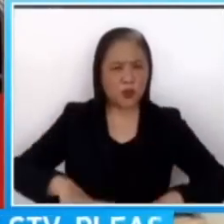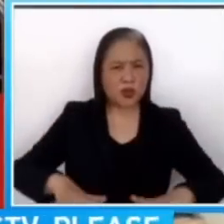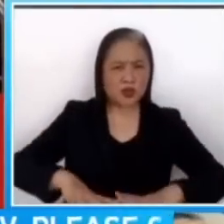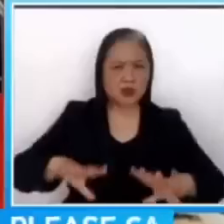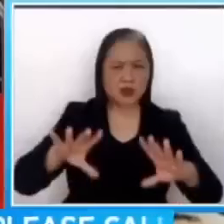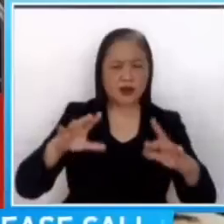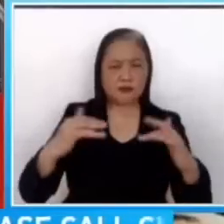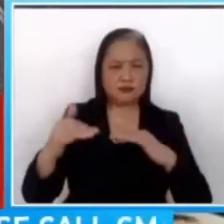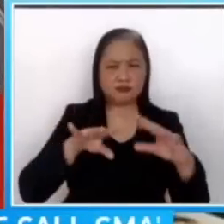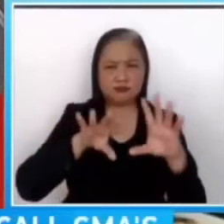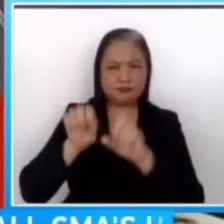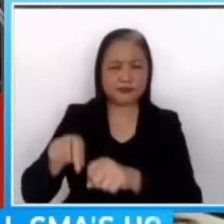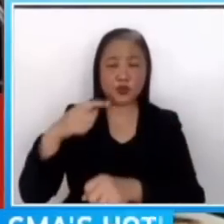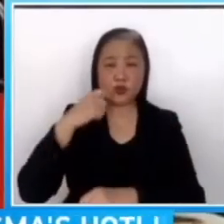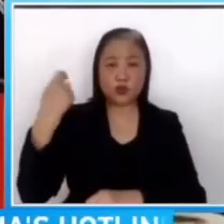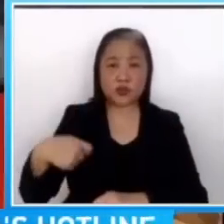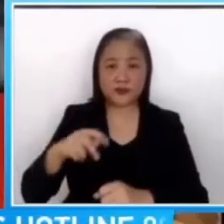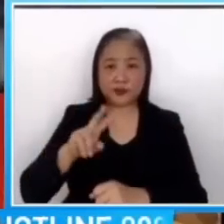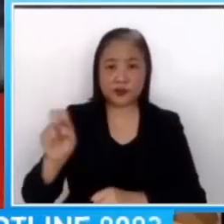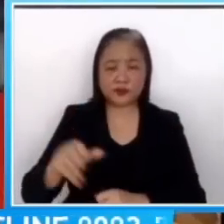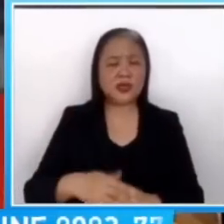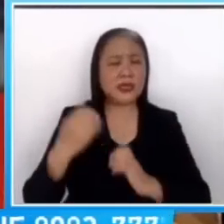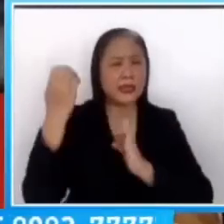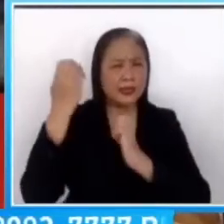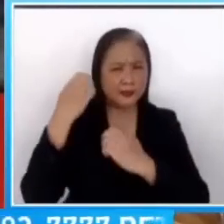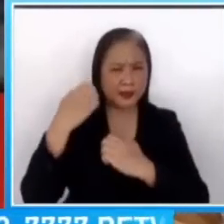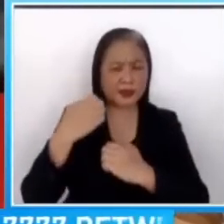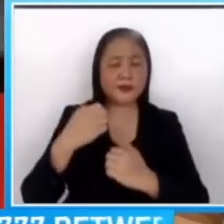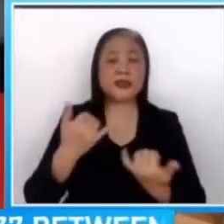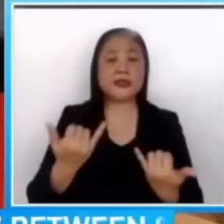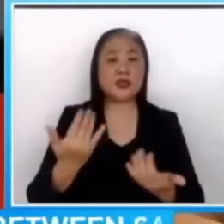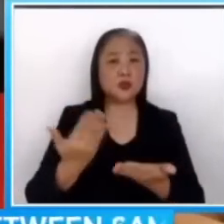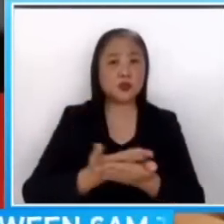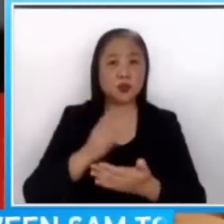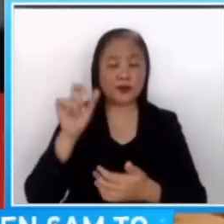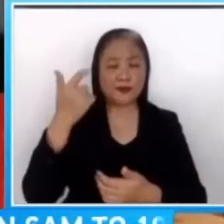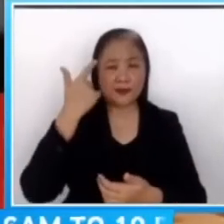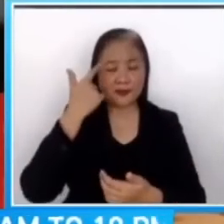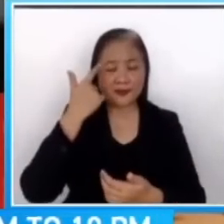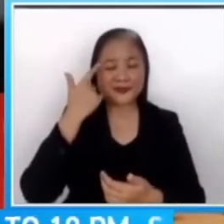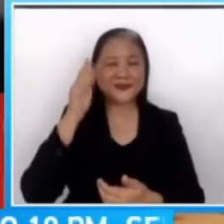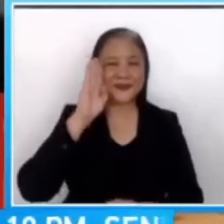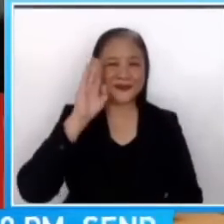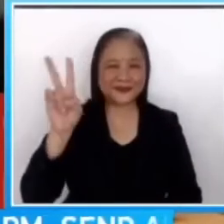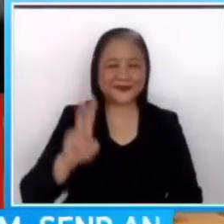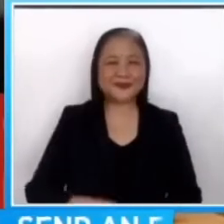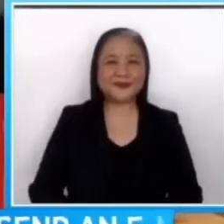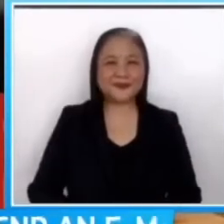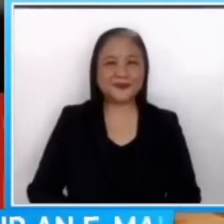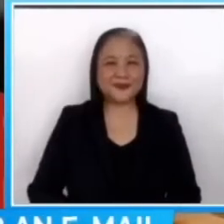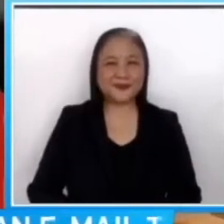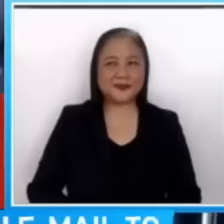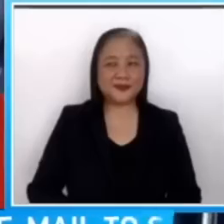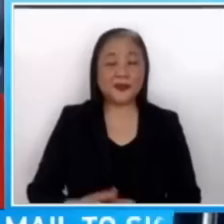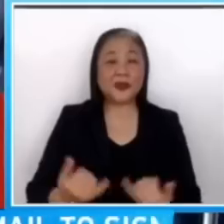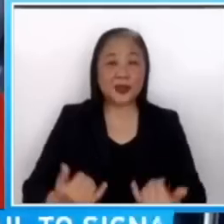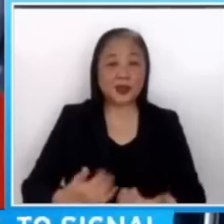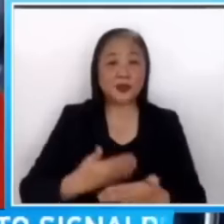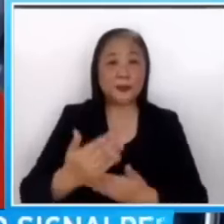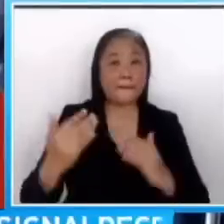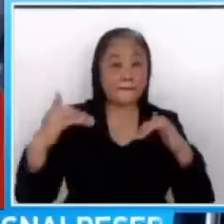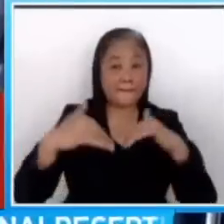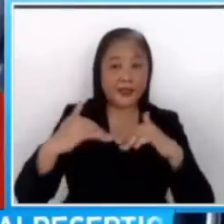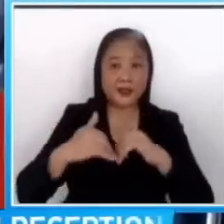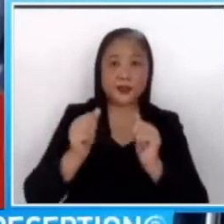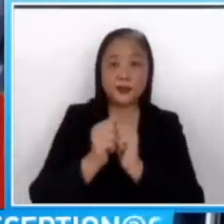at umaasa raw sila na ipagpapatuloy ito ng bagong administrasyon ni Marcos. Nakatakda rin mag-courtesy call ngayong umaga kay Marcos